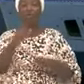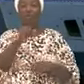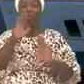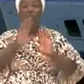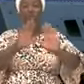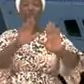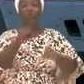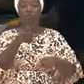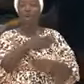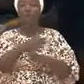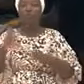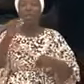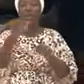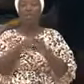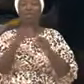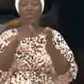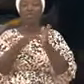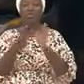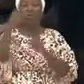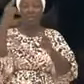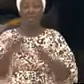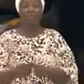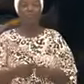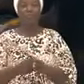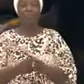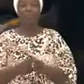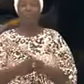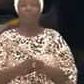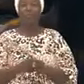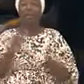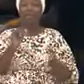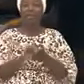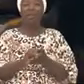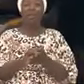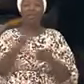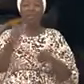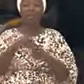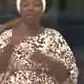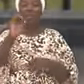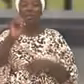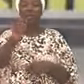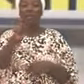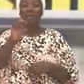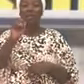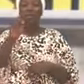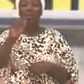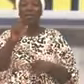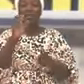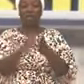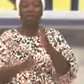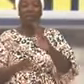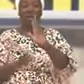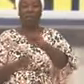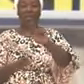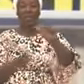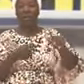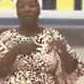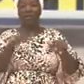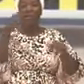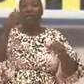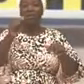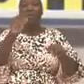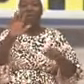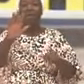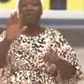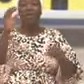au nom de jésus et ses 4 en trois sets 15 sera